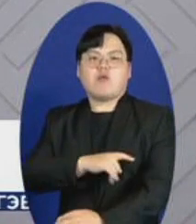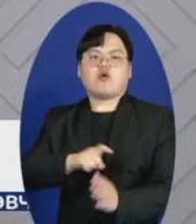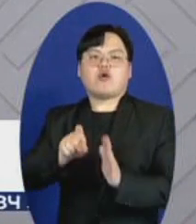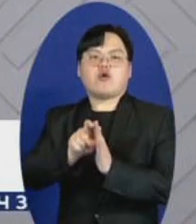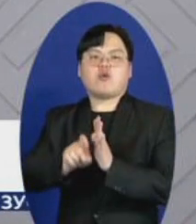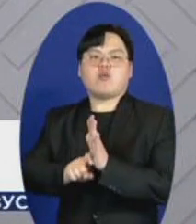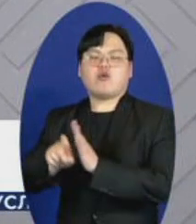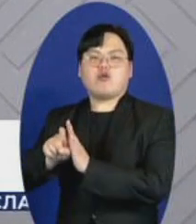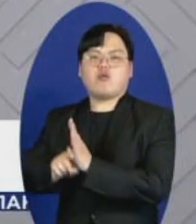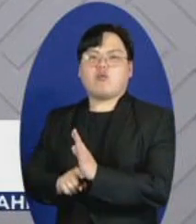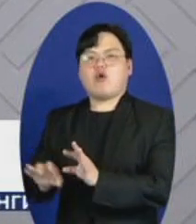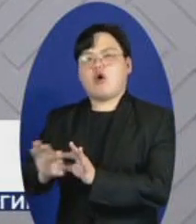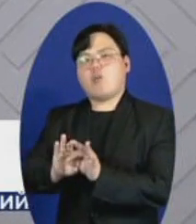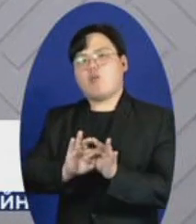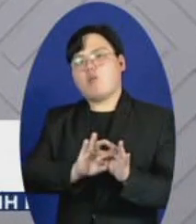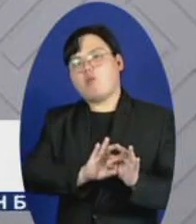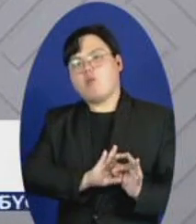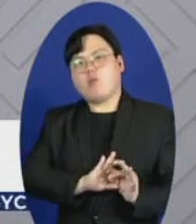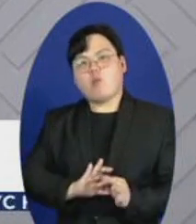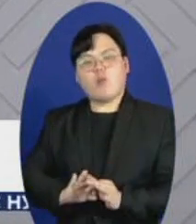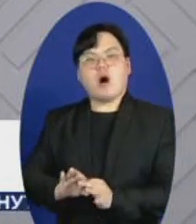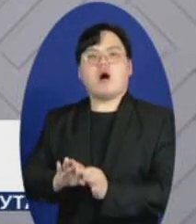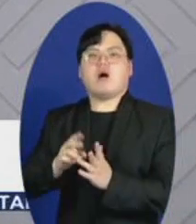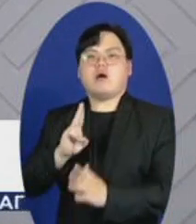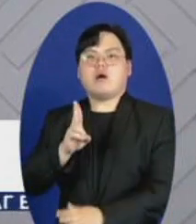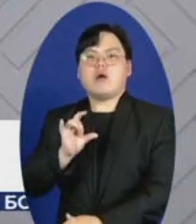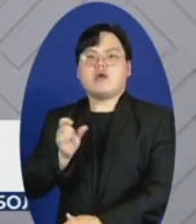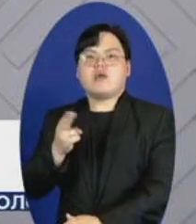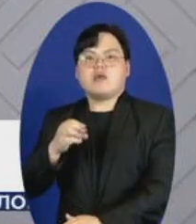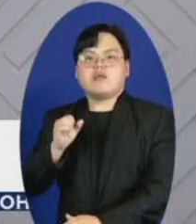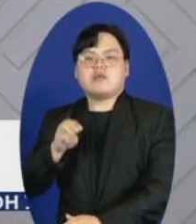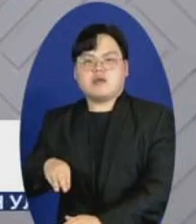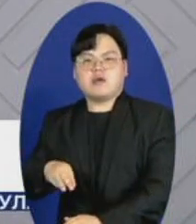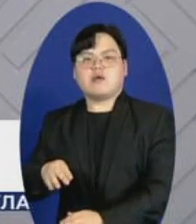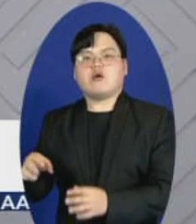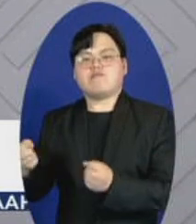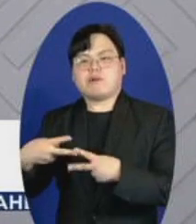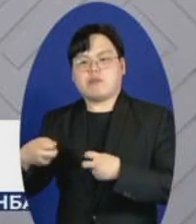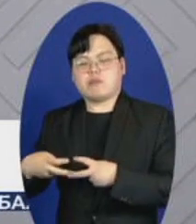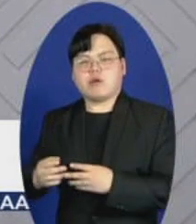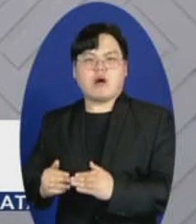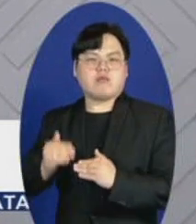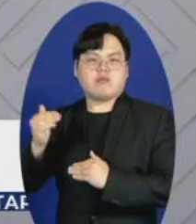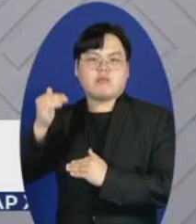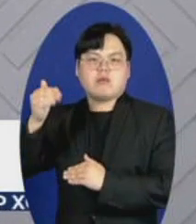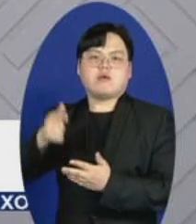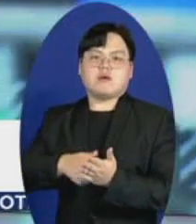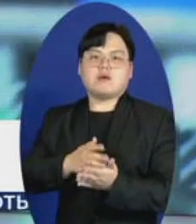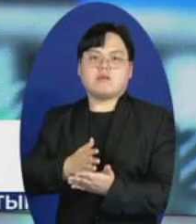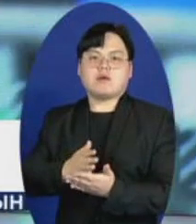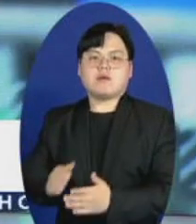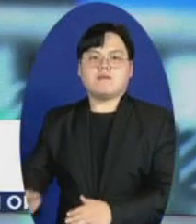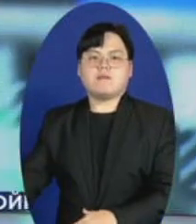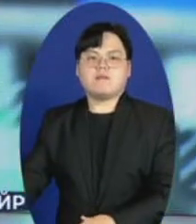хөтөлбөрийн интеграц хөтөлбөрийн уялдаг хангасан хоорондоо хэрэгдэгдээ тооцож акцид дэвшиж одоо сурдаг энэ тогтолцоо бол орыг.